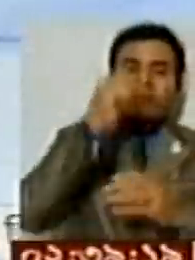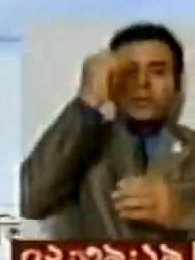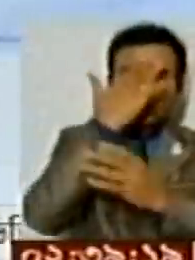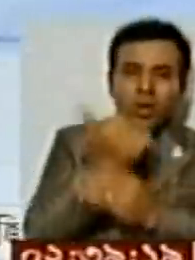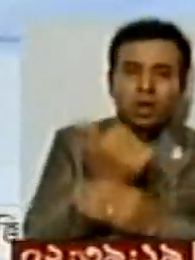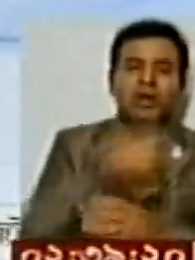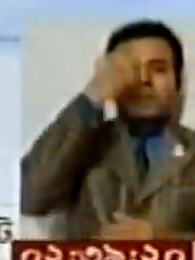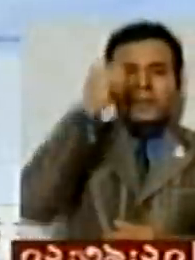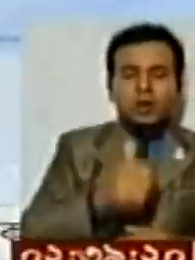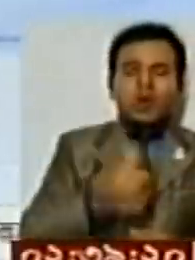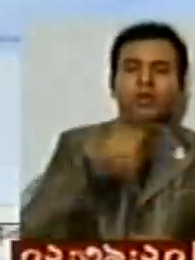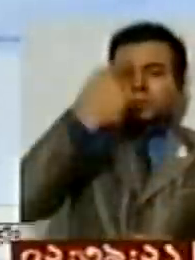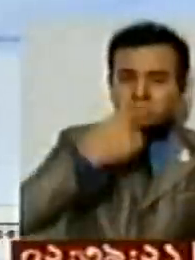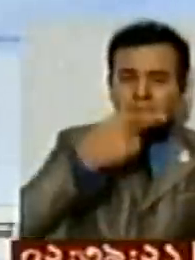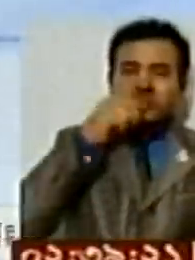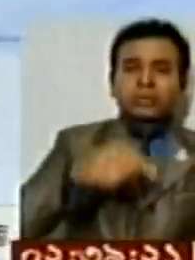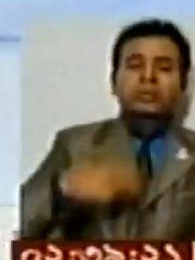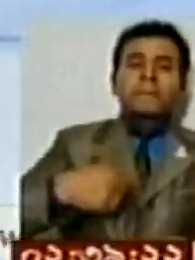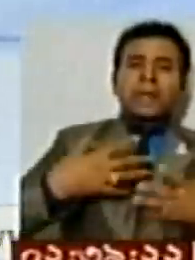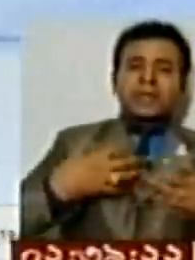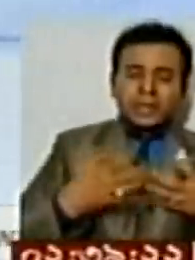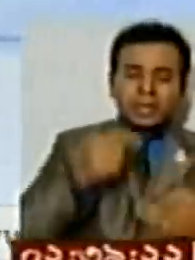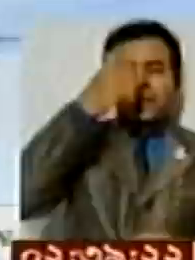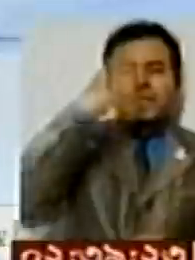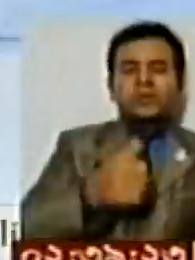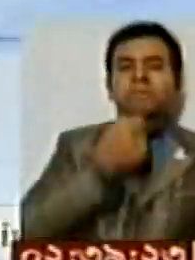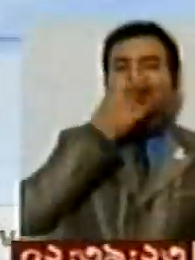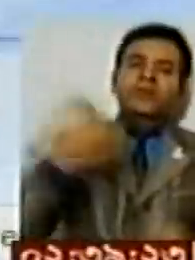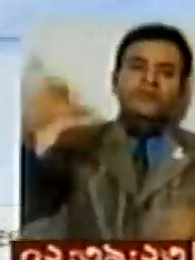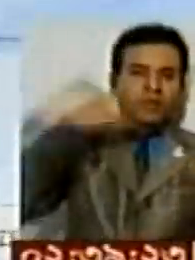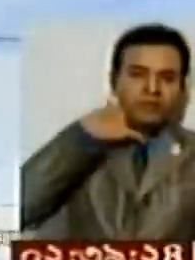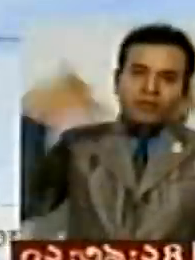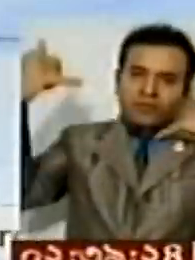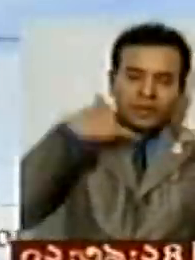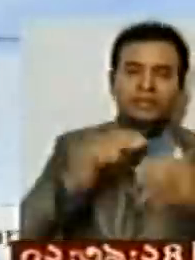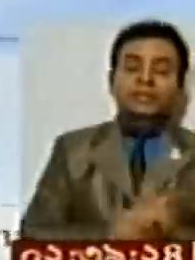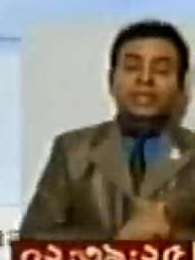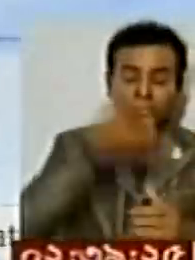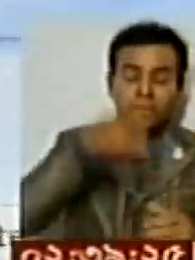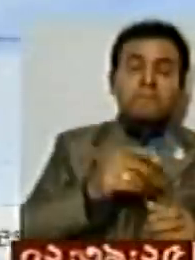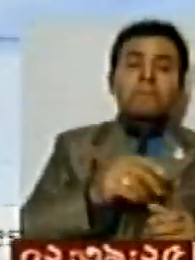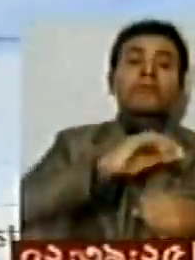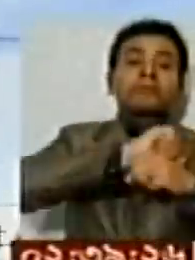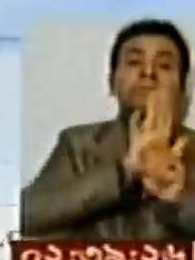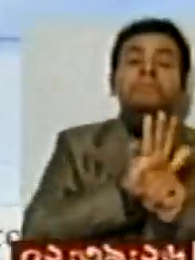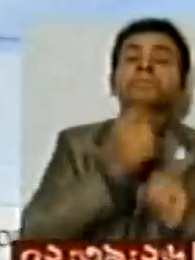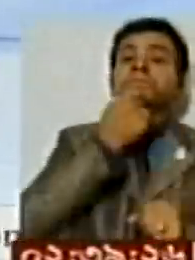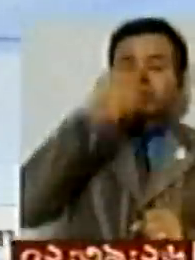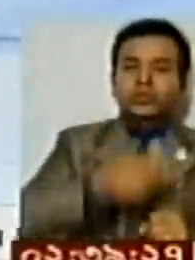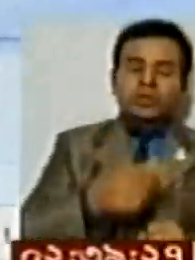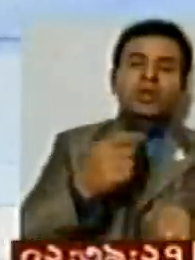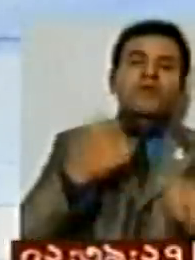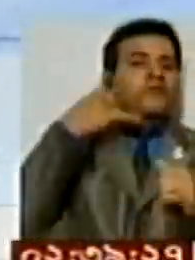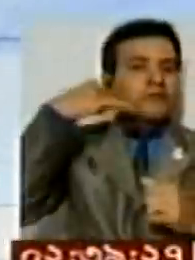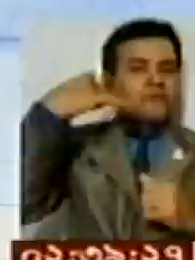সমস্যায়ও এই ফোন কলগুলি ব্যবহার করেন এবং যে কোনো স্বাস্থ্য সমস্যারই পরামর্শ এই ফোন কলগুলো থেকে দেয়া হয়ে